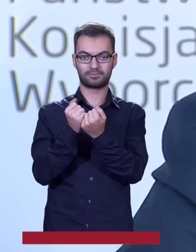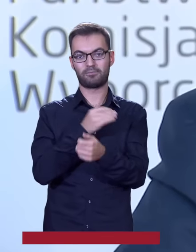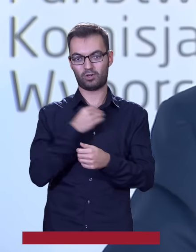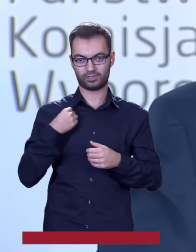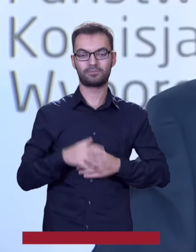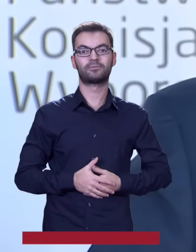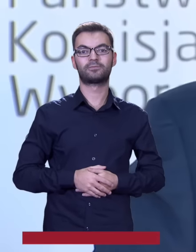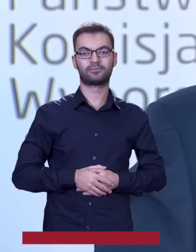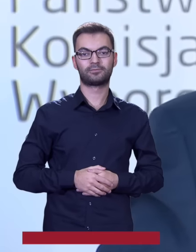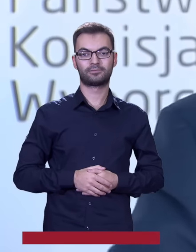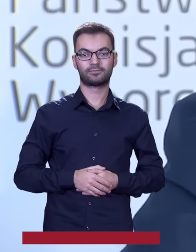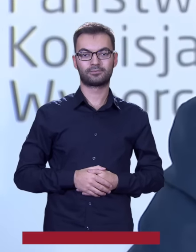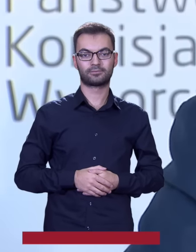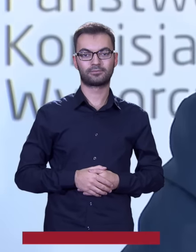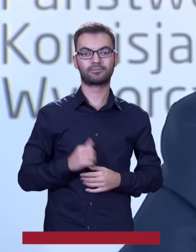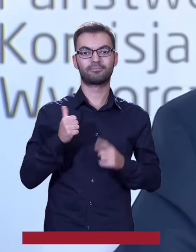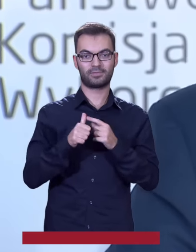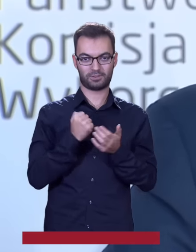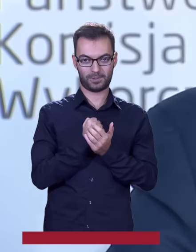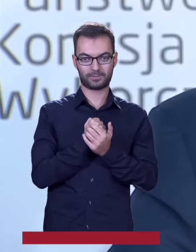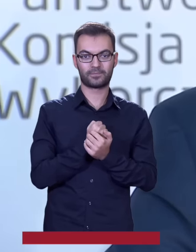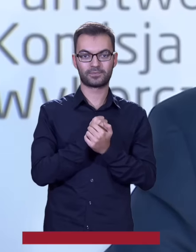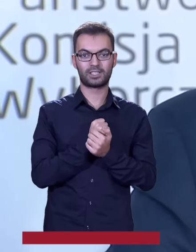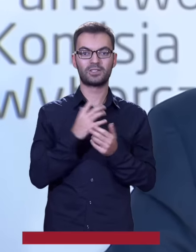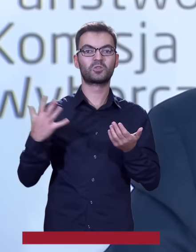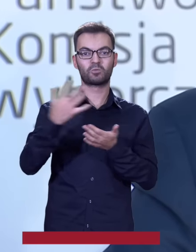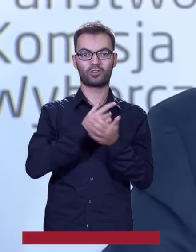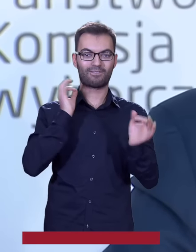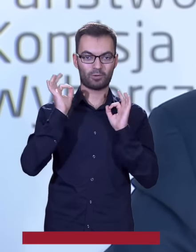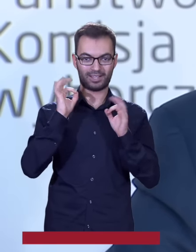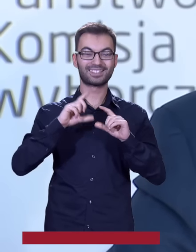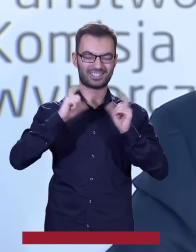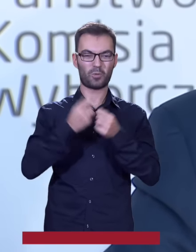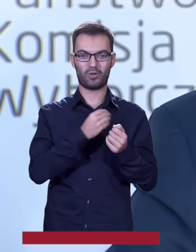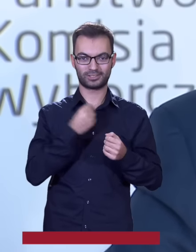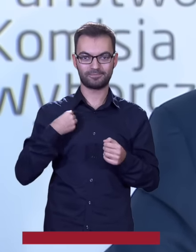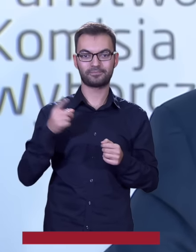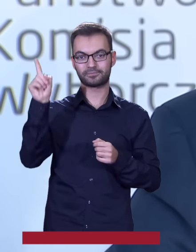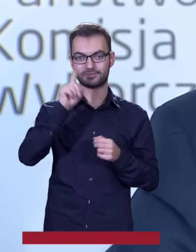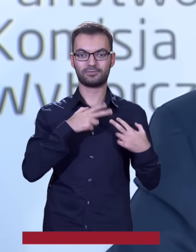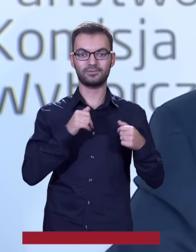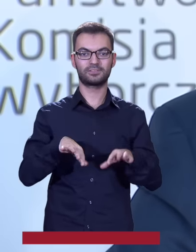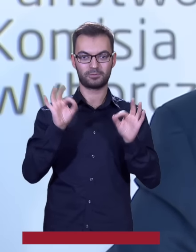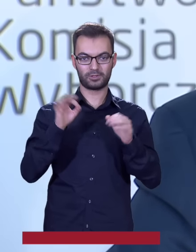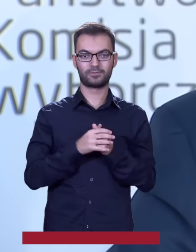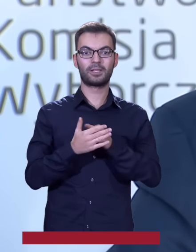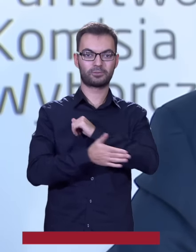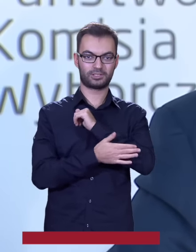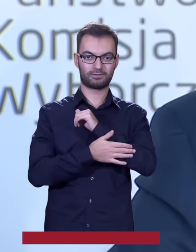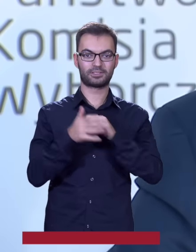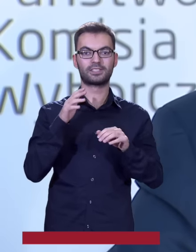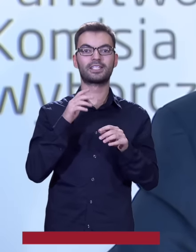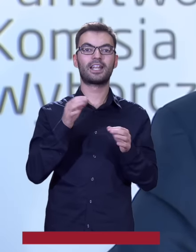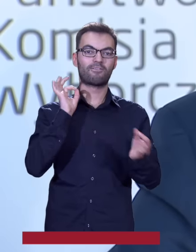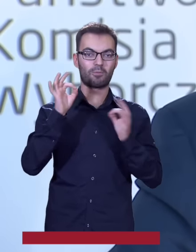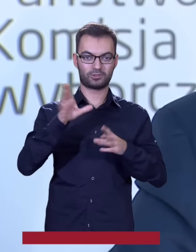Polskiej. Po pierwsze, jeżeli chodzi o zbiorczą informację w skali kraju, Państwowa Komisja Wyborcza na podstawie danych